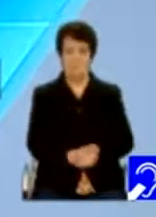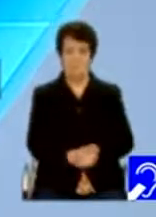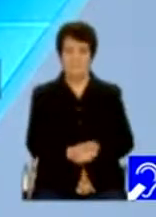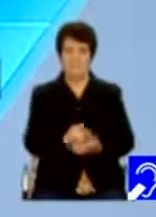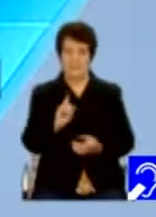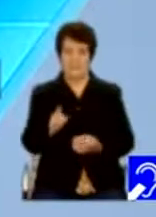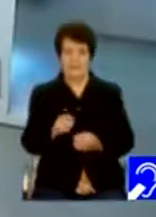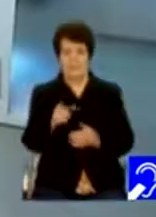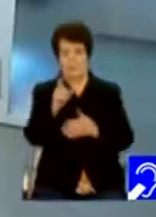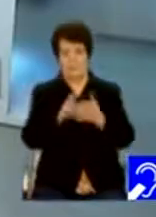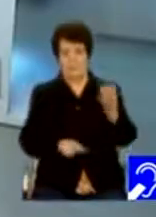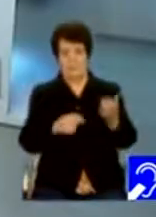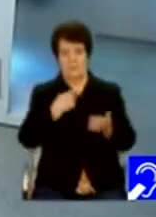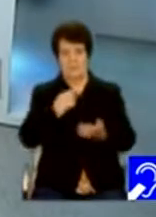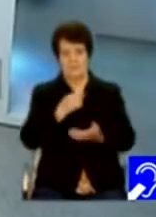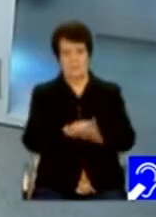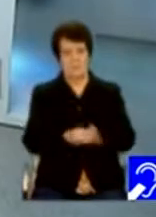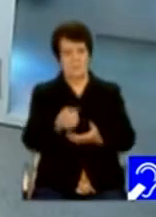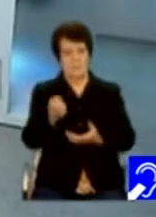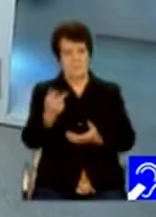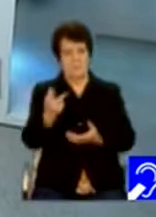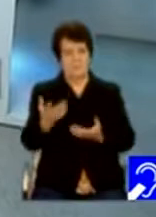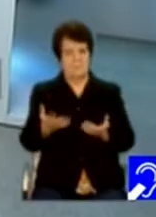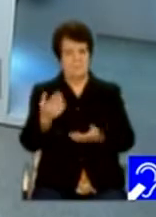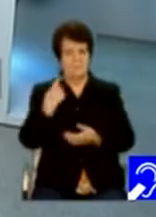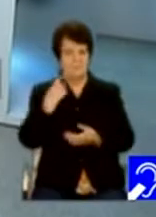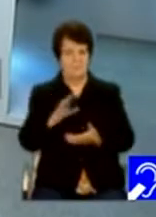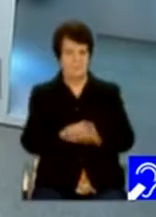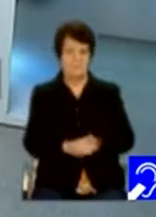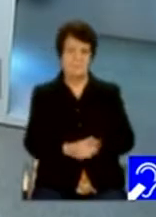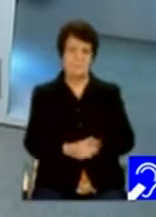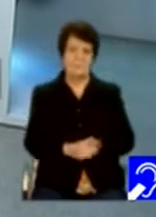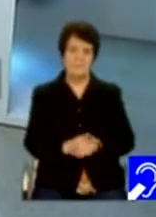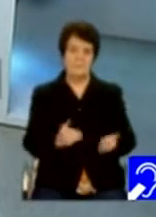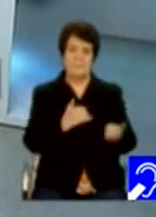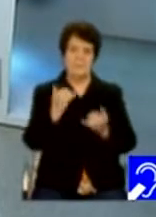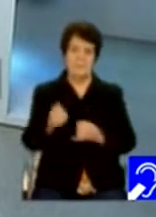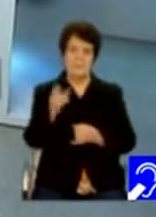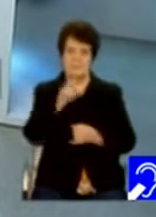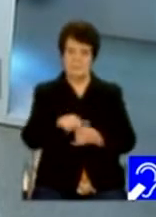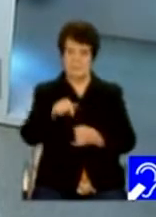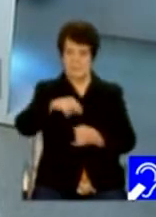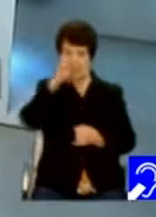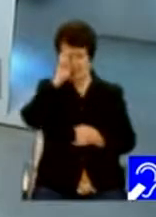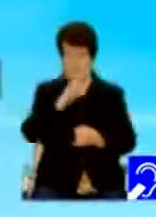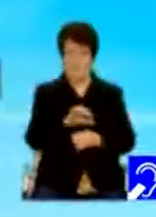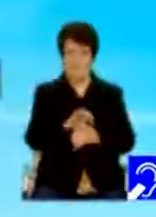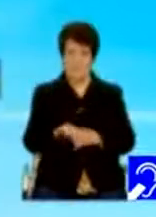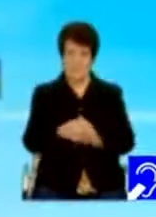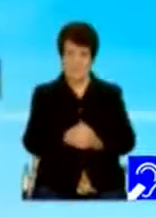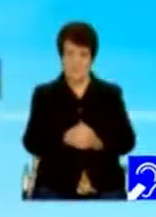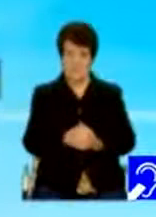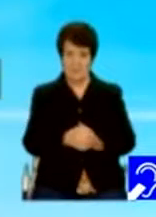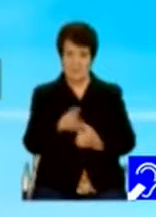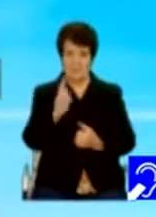3 în buletinile de vot. Mulțumesc, domnul Straciuc. Stimați concetățeni de aici, din țară și din diasporă,